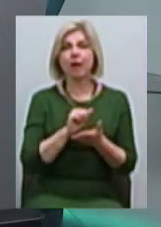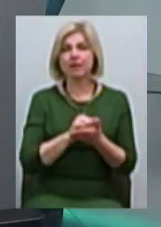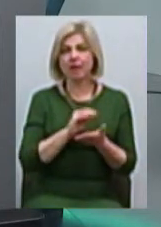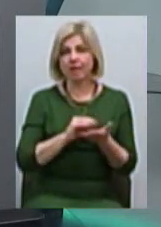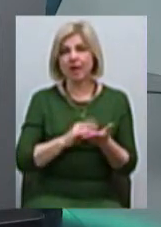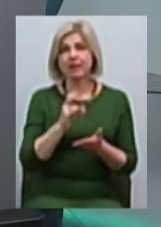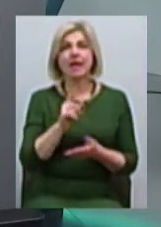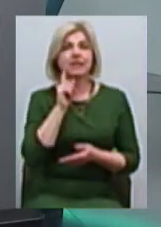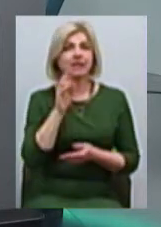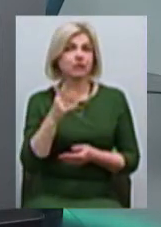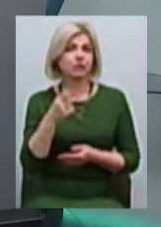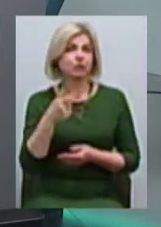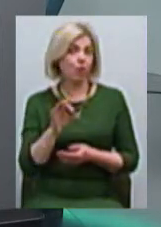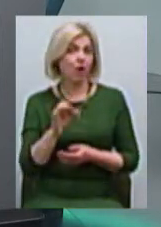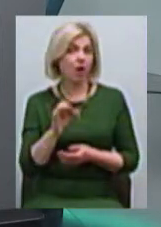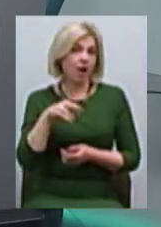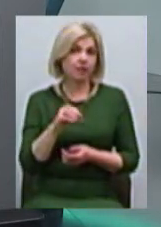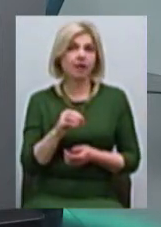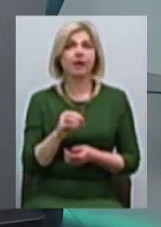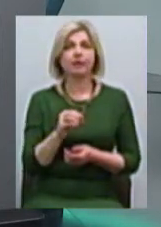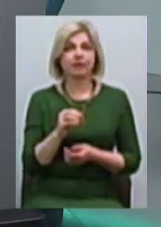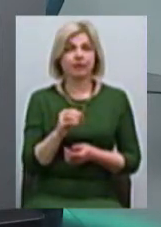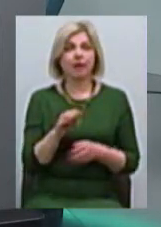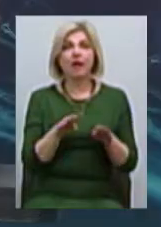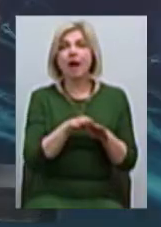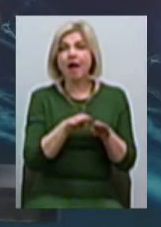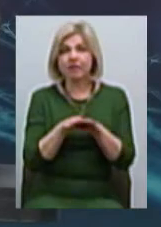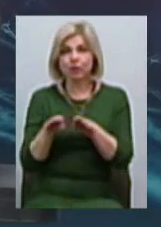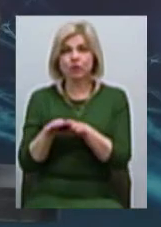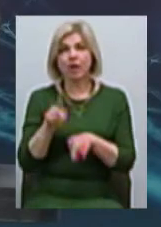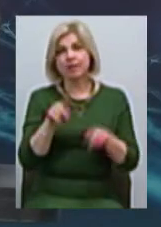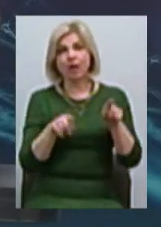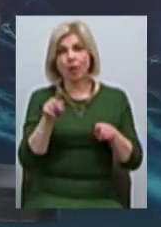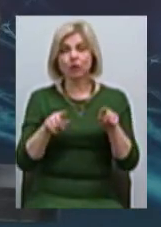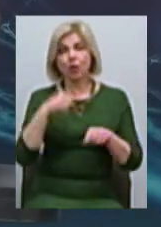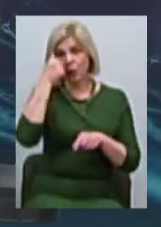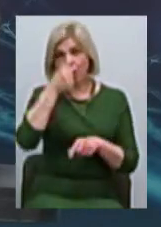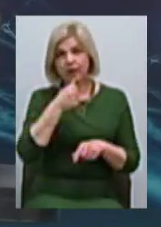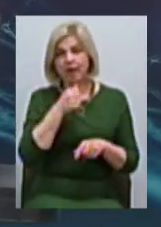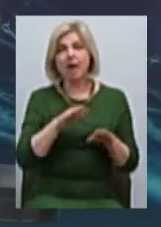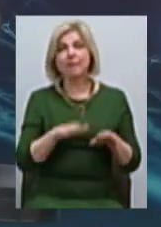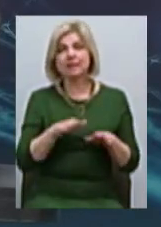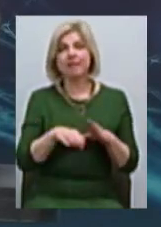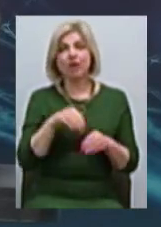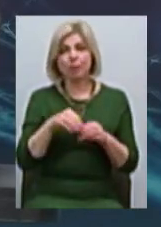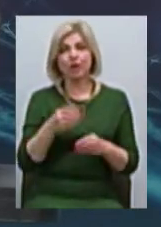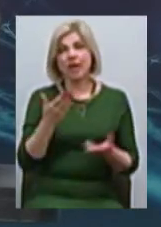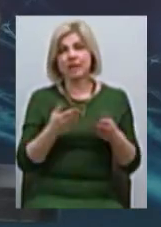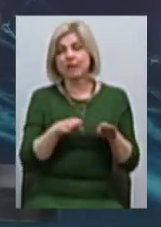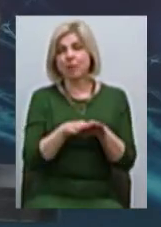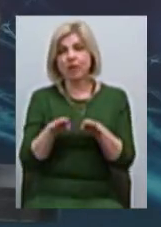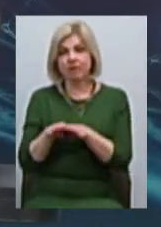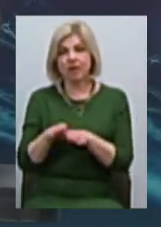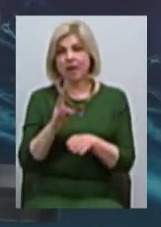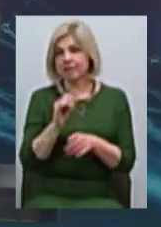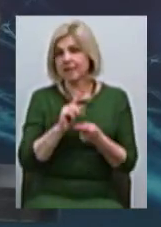на Зеленського. Але ну, я б, порівнюючи деякі роки, навіть місцеві вибори, якщо порівняти, то воно не